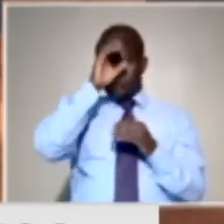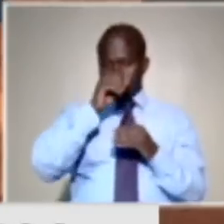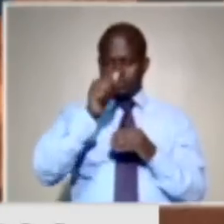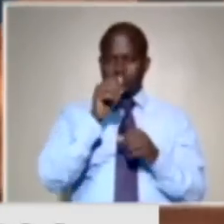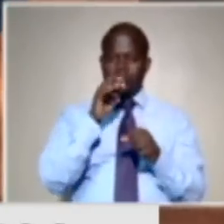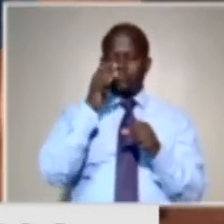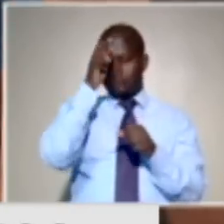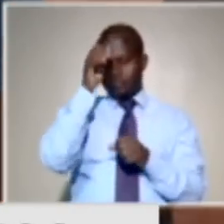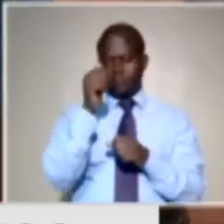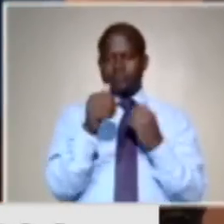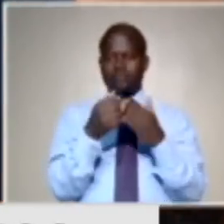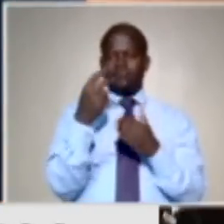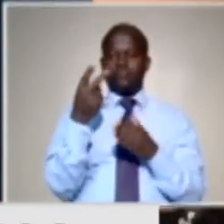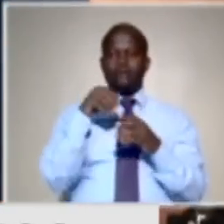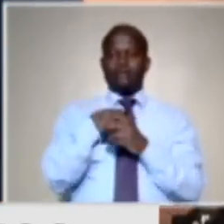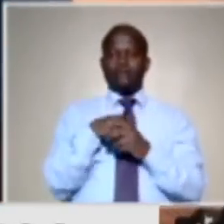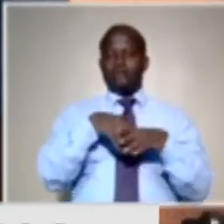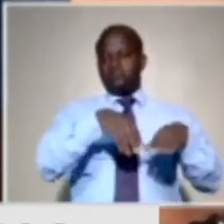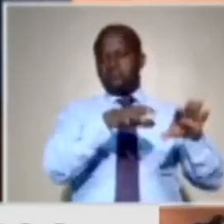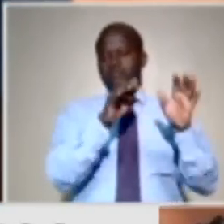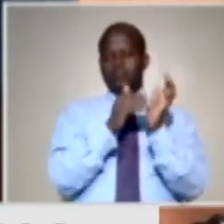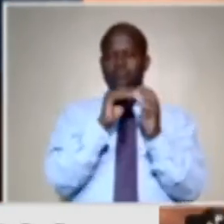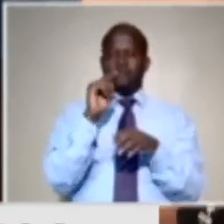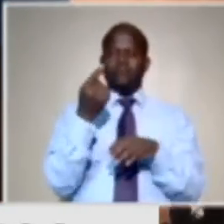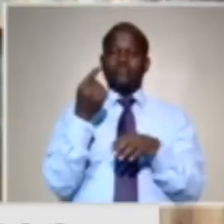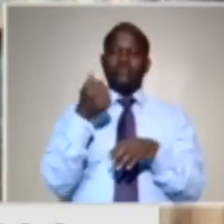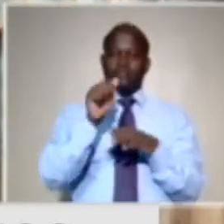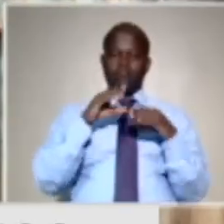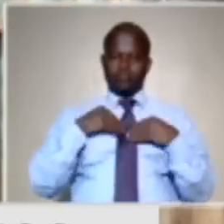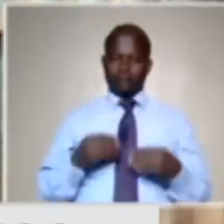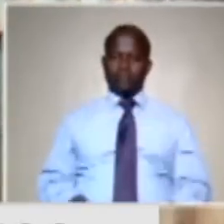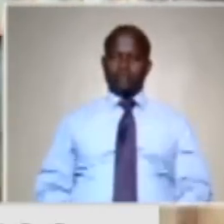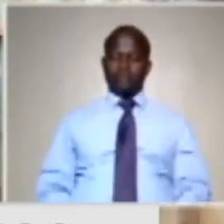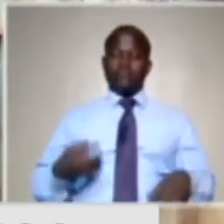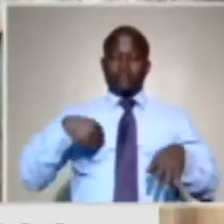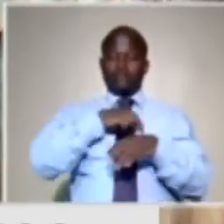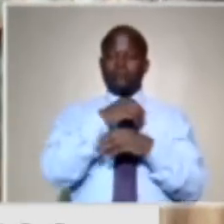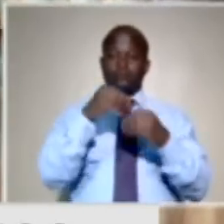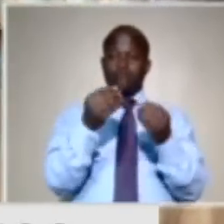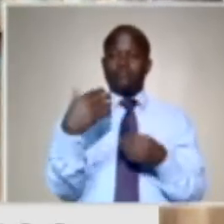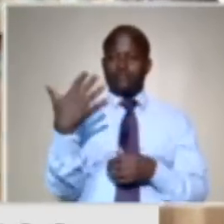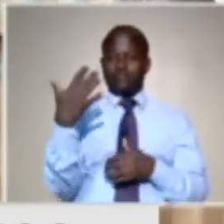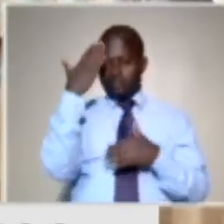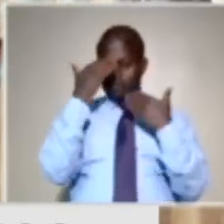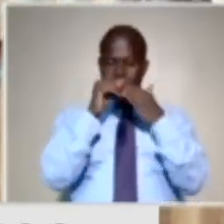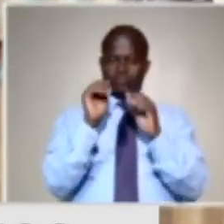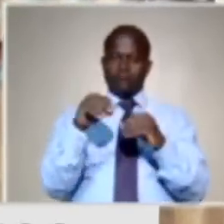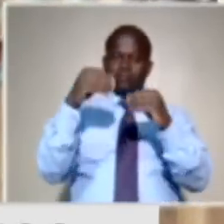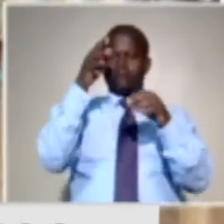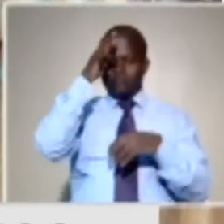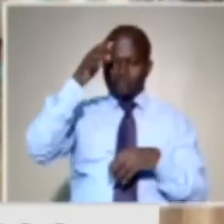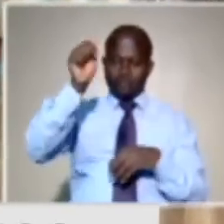base icyo gihe babiri muri aba bana bari hakanwe mu gihe umwe se we yahise amwemera dusanga abana bahawe inzandiko kugira ngo bazishyire base